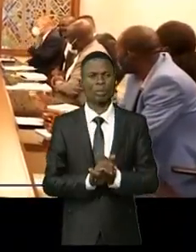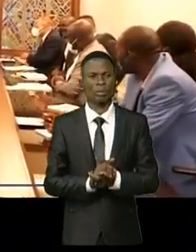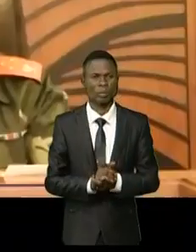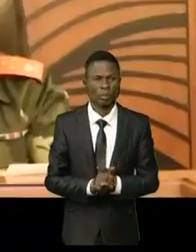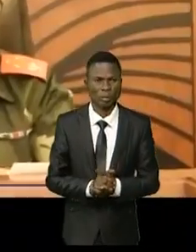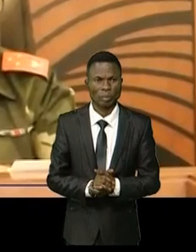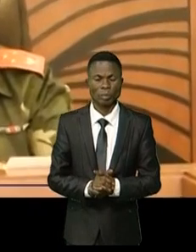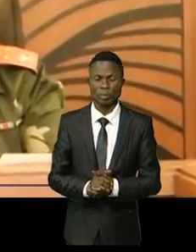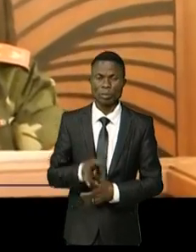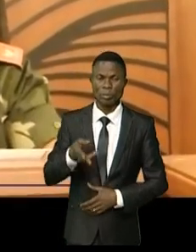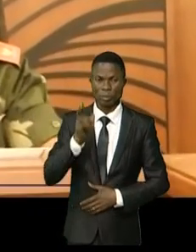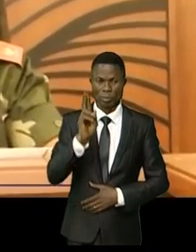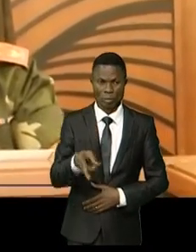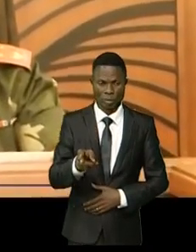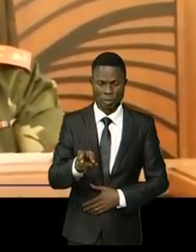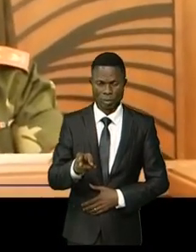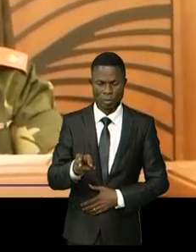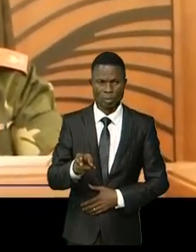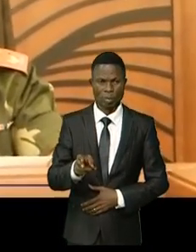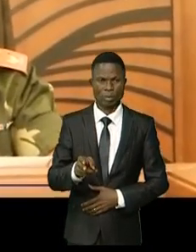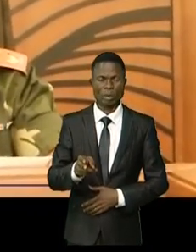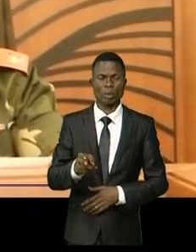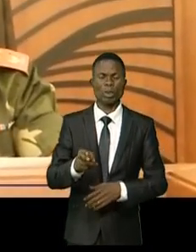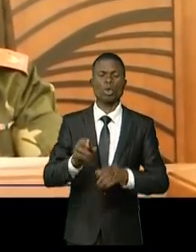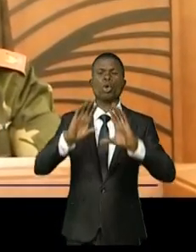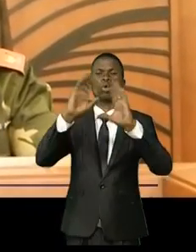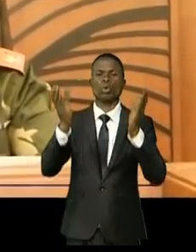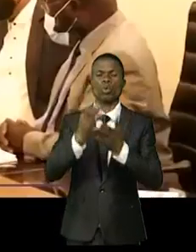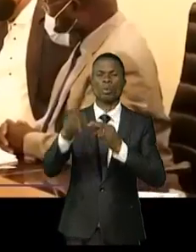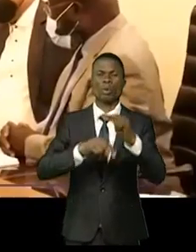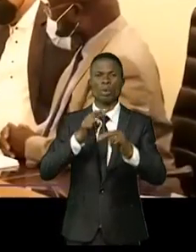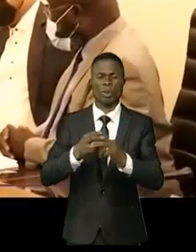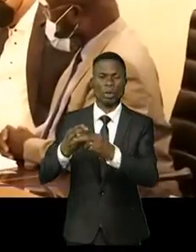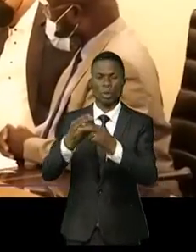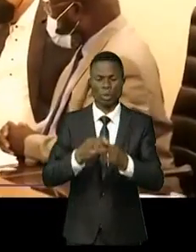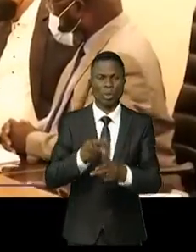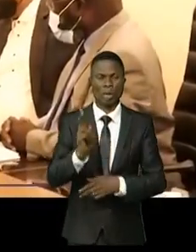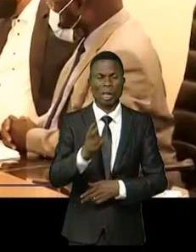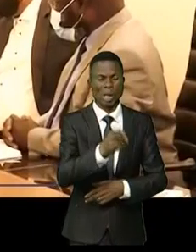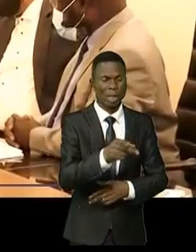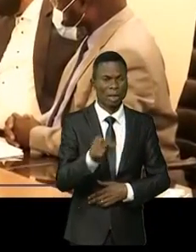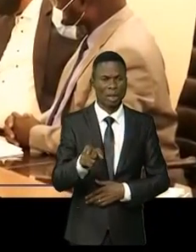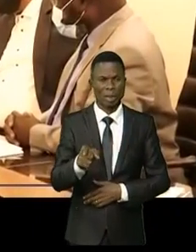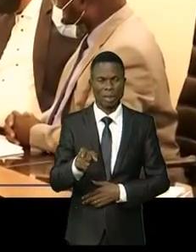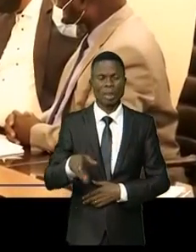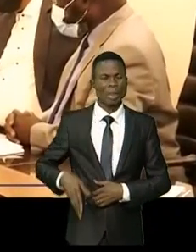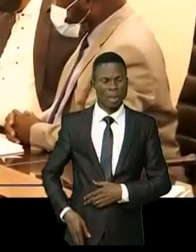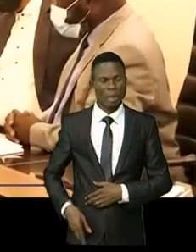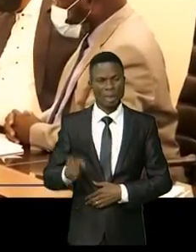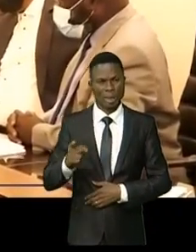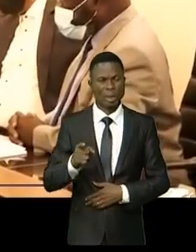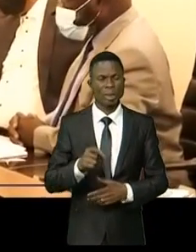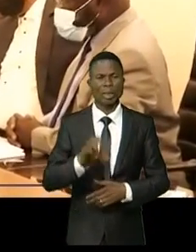petit calibre est l'implantation d'une antenne de la Commission nationale de contrôle des armes légères et de petit calibre